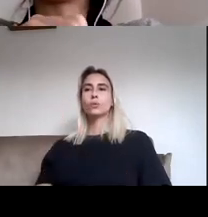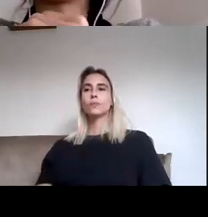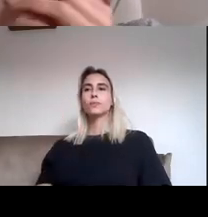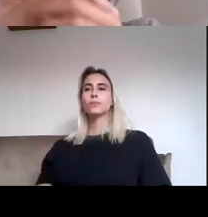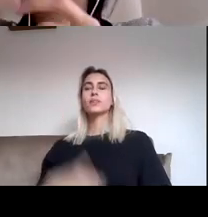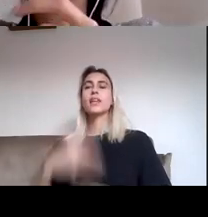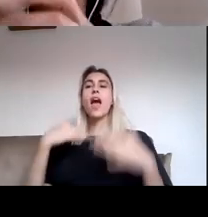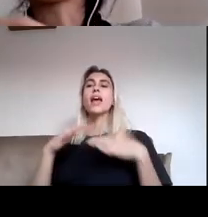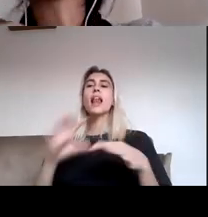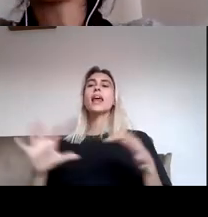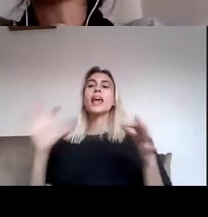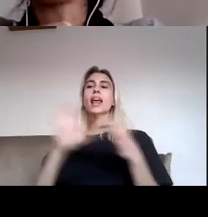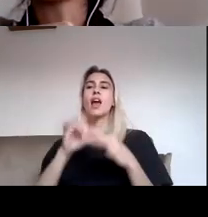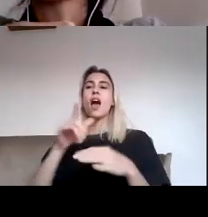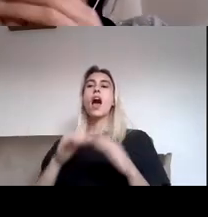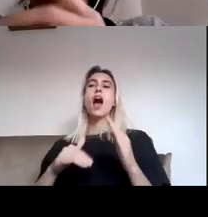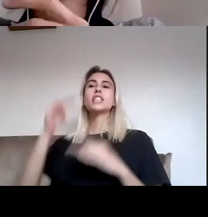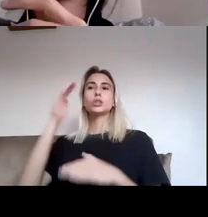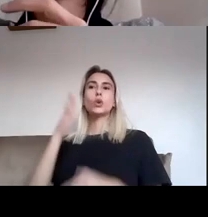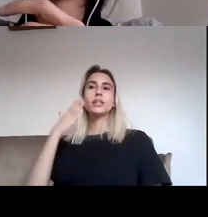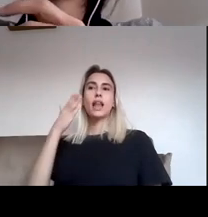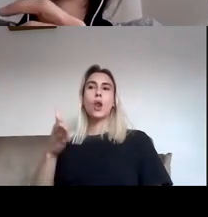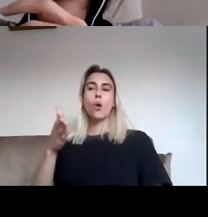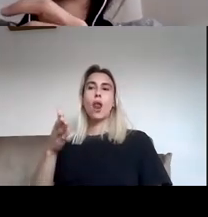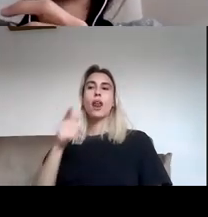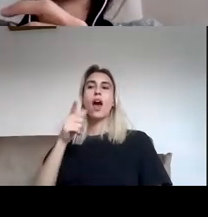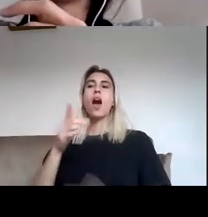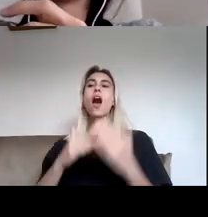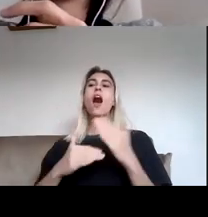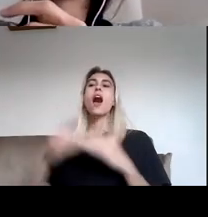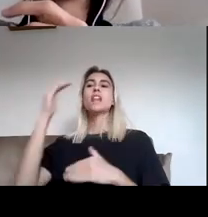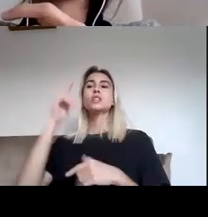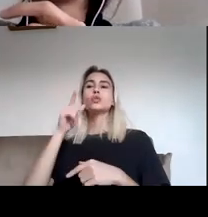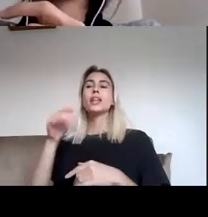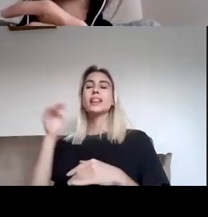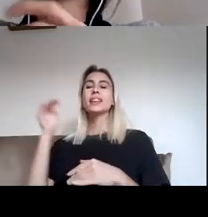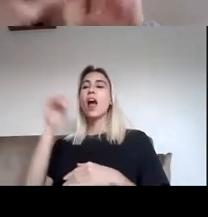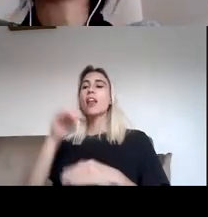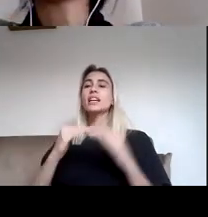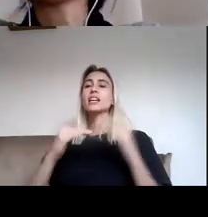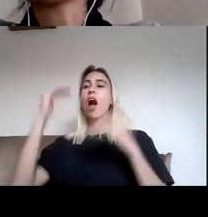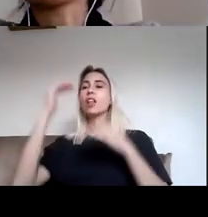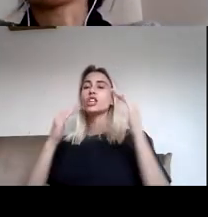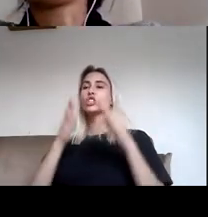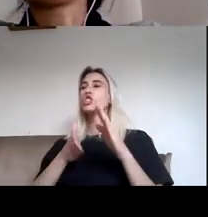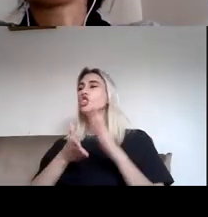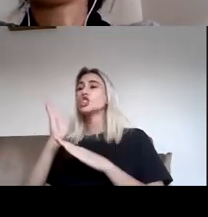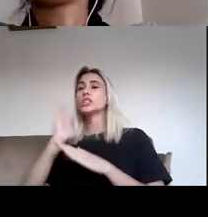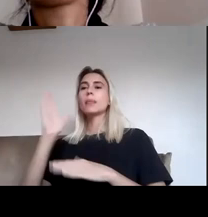engellilerle ilgili asansöre gidiyorlar. Asansörün geldiği katta çıkışa gitmek